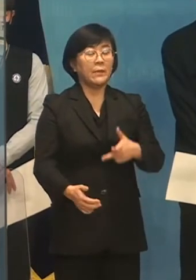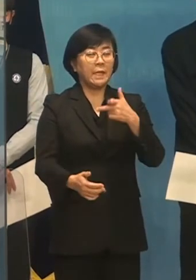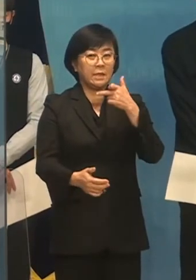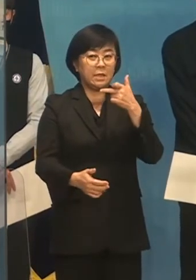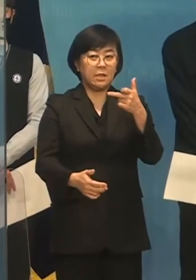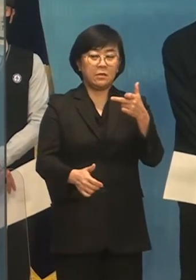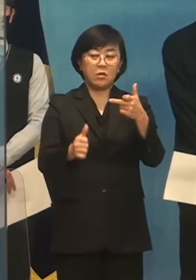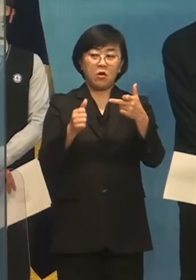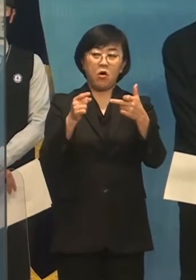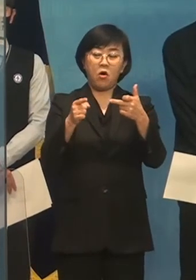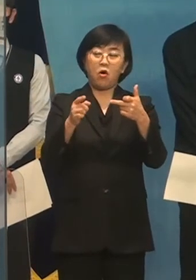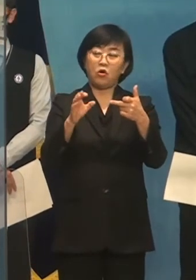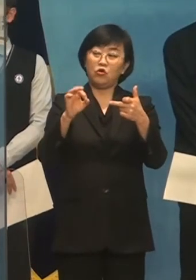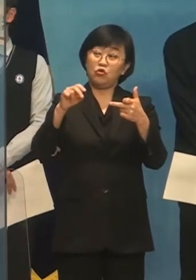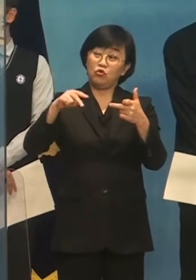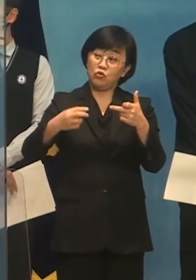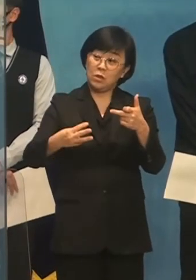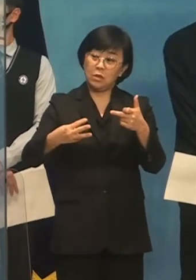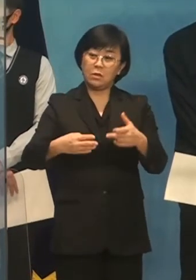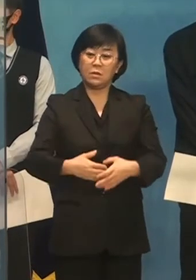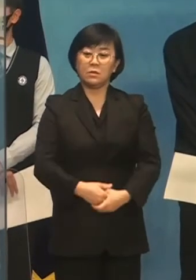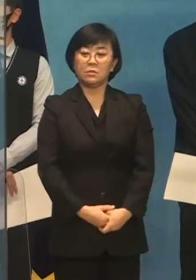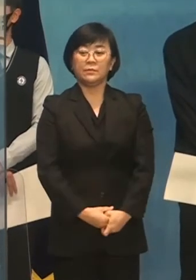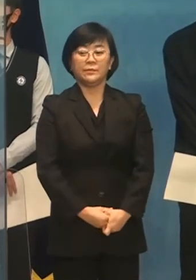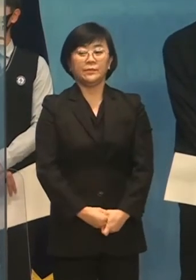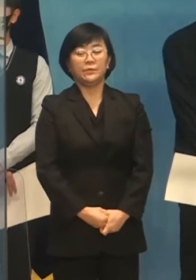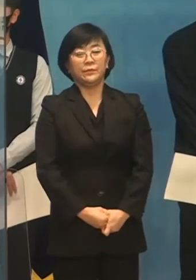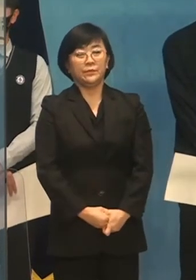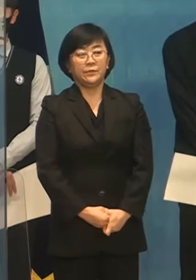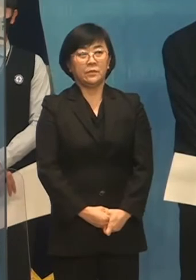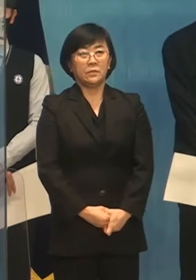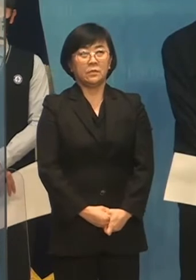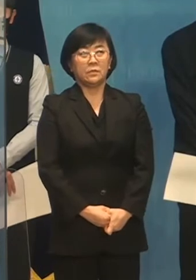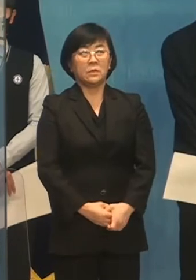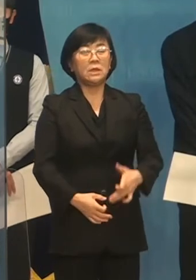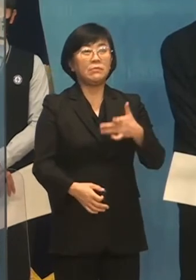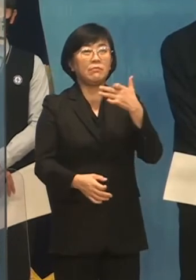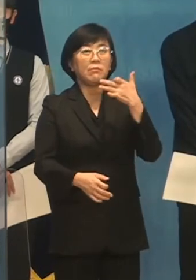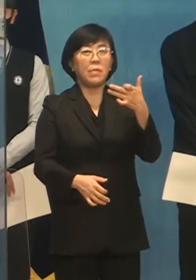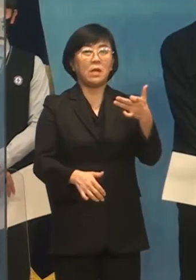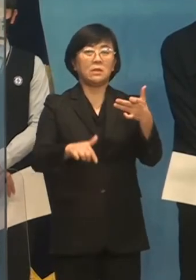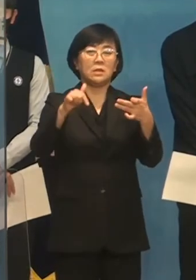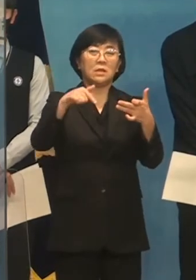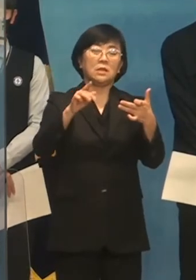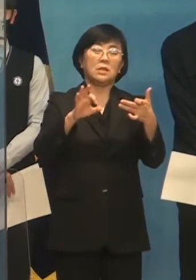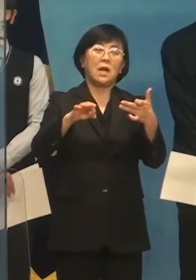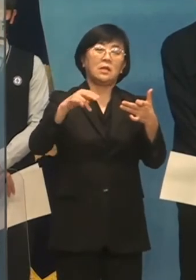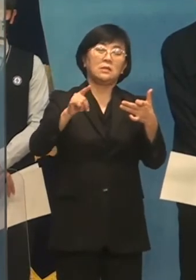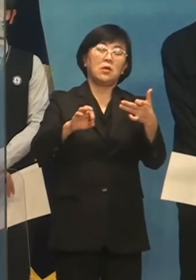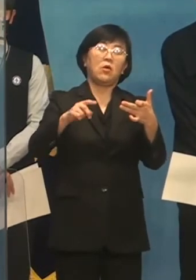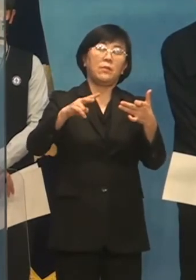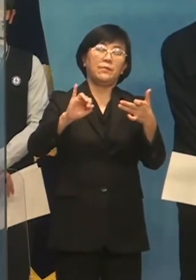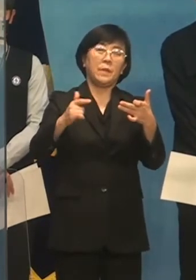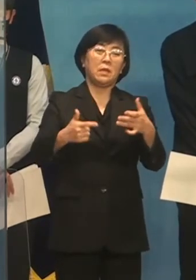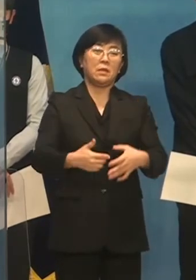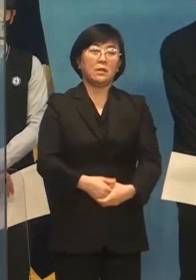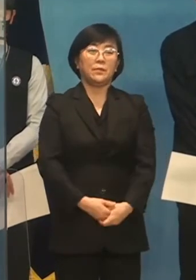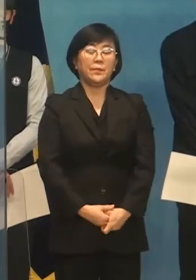17세 허윤님 참석하셨습니다. 만 18세 강성민님